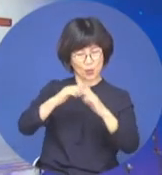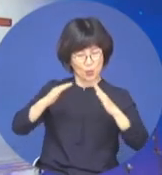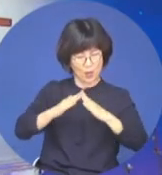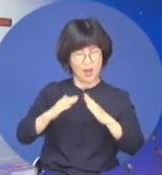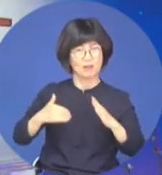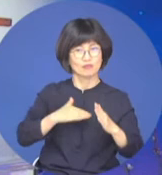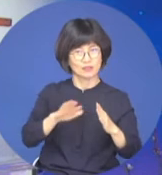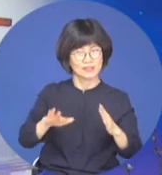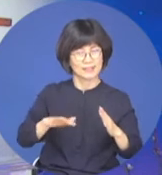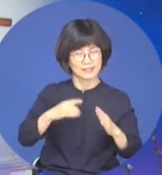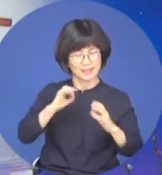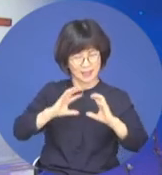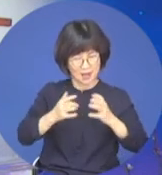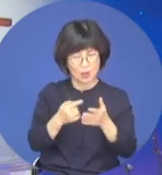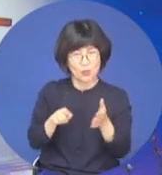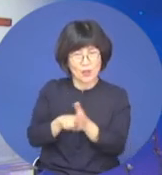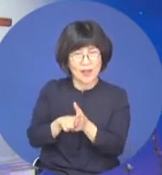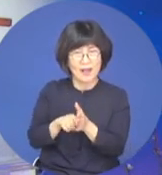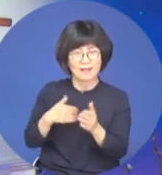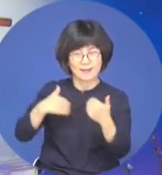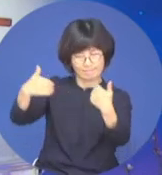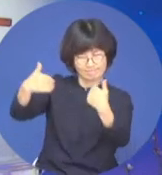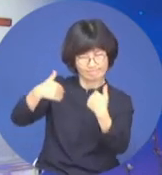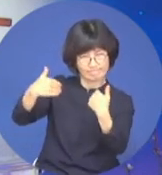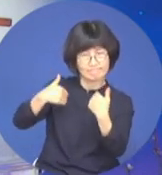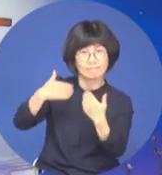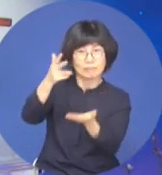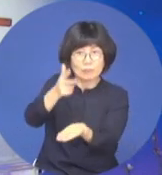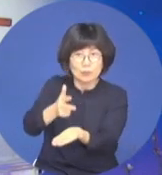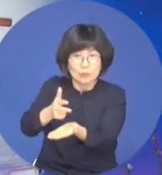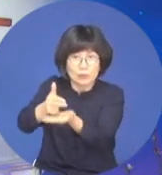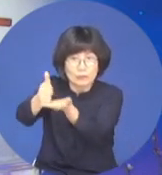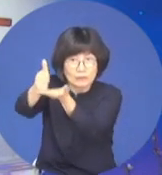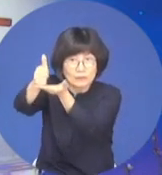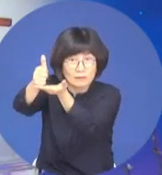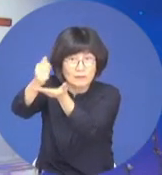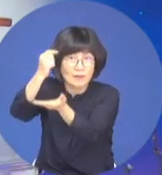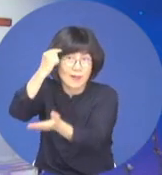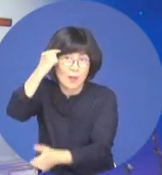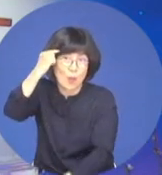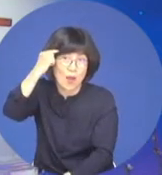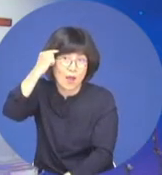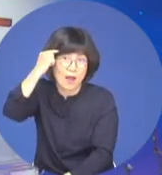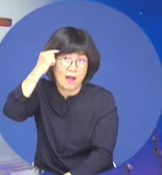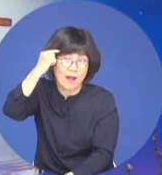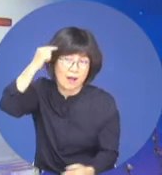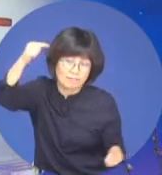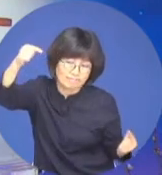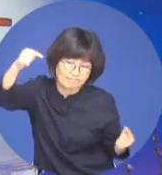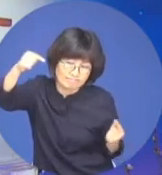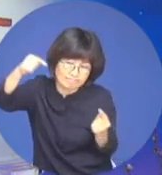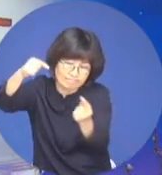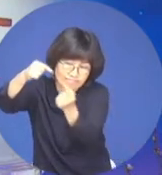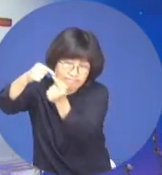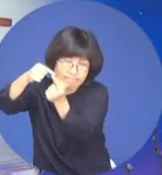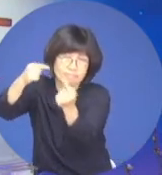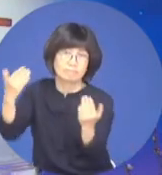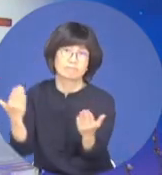향하여 믿음을 지키고 사는 나를 향한 주님의 일이, 주님의 계획이 어떻게 해요? 부흥케 하옵소서.